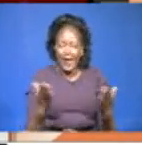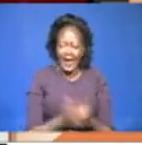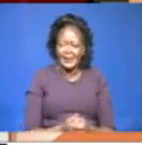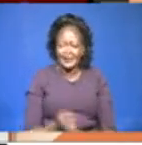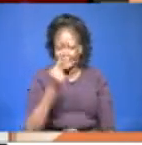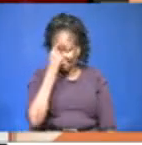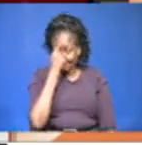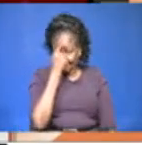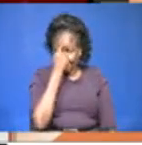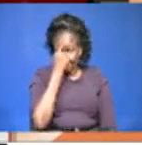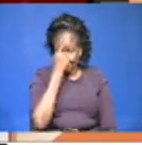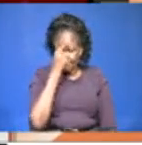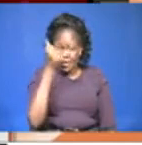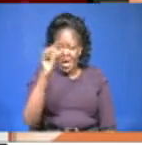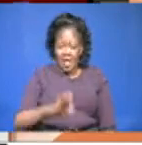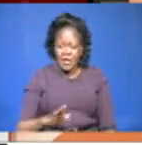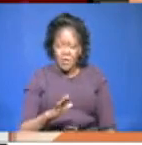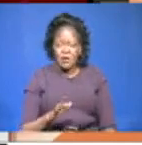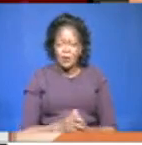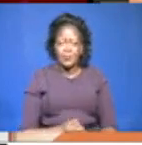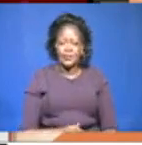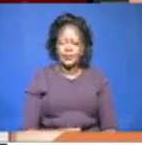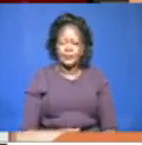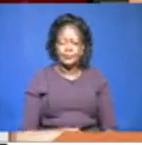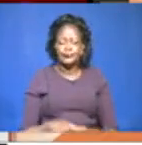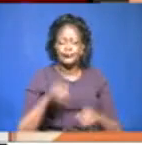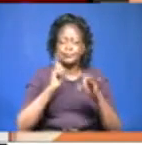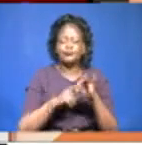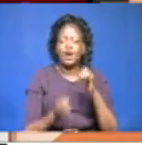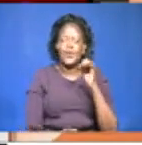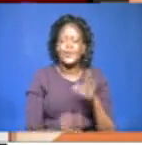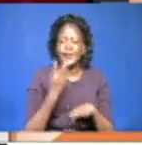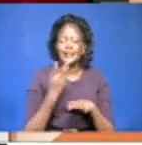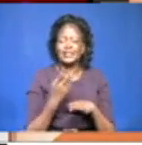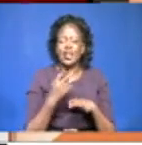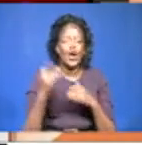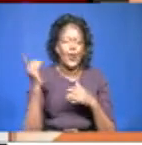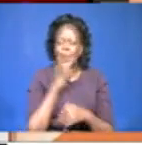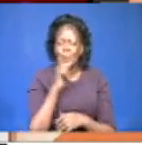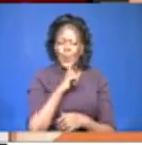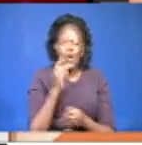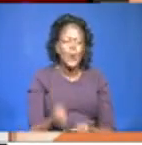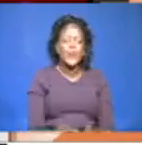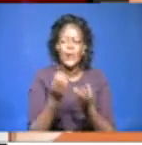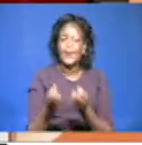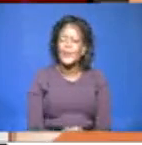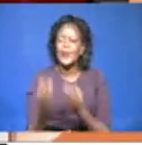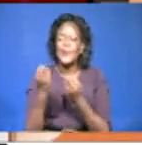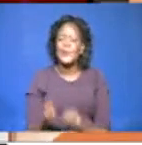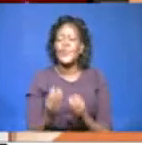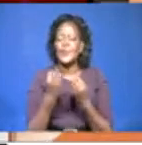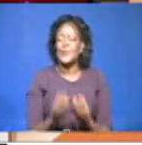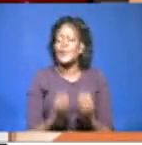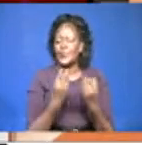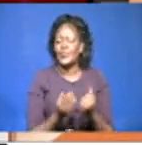India. Kwingineko, Urusi imezindua mashambulizi makali ya makombora nchini Ukraine, ikiwemo kwenye mji mkuu wa Kyiv,